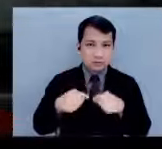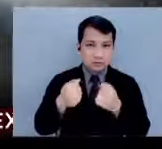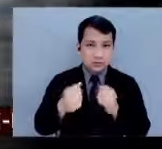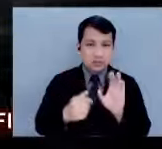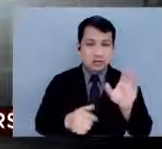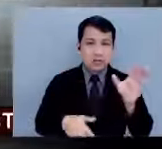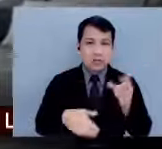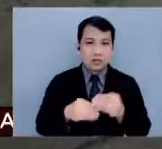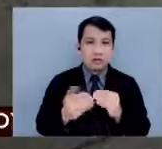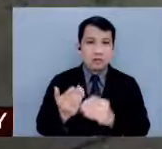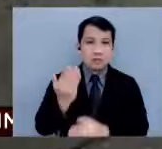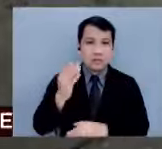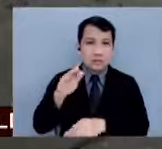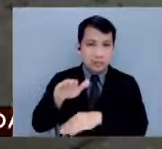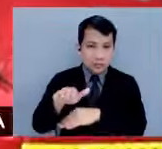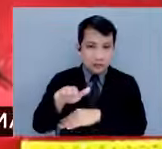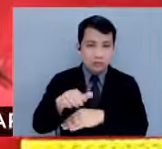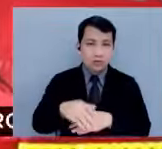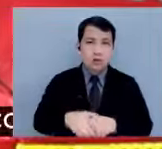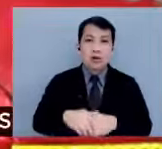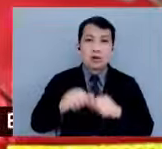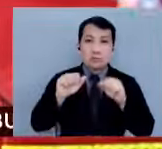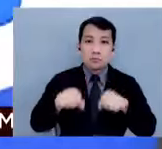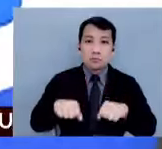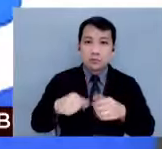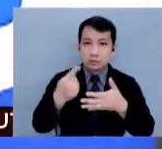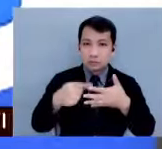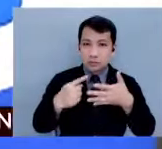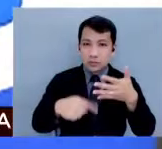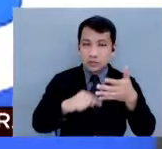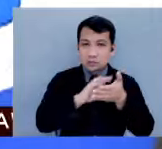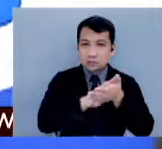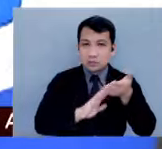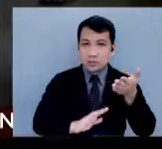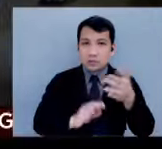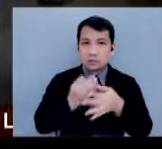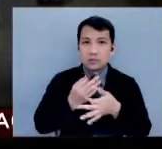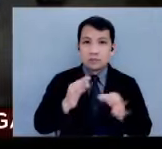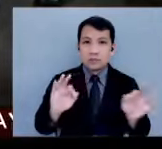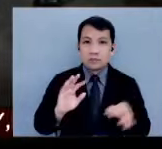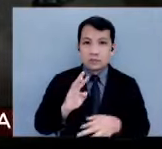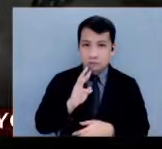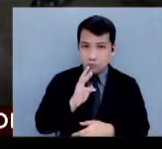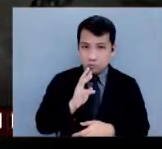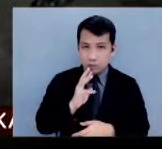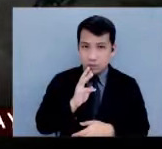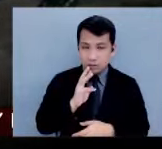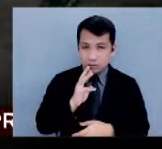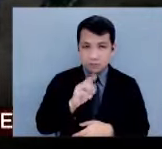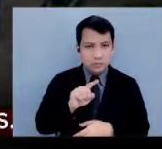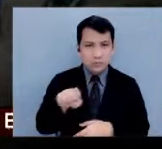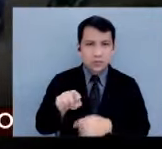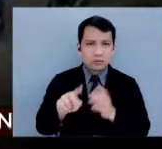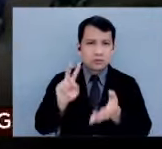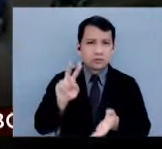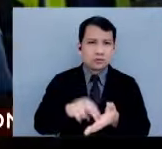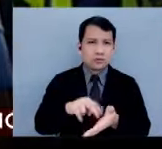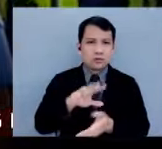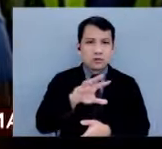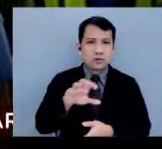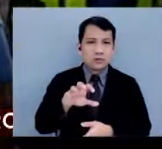umaga at hapon. Pwede rin silang magpa-check ng blood pressure at may libre ring tubig. Hindi lang ito para sa 2,500 traffic